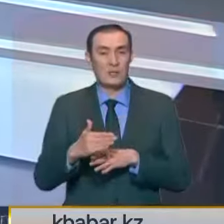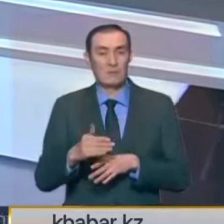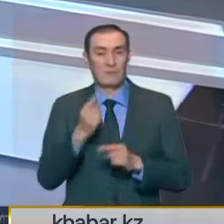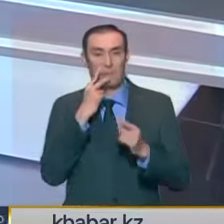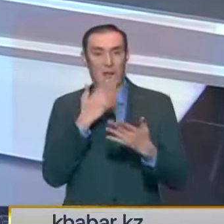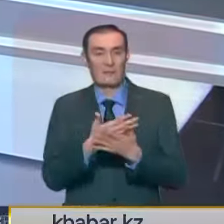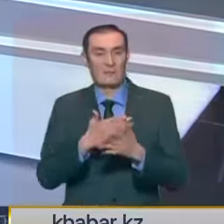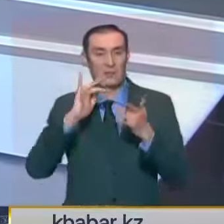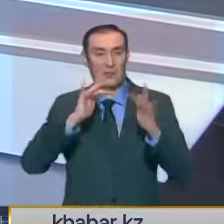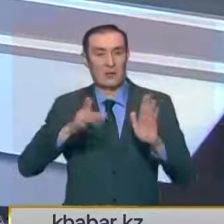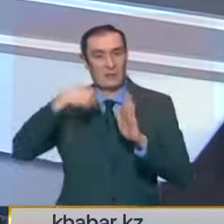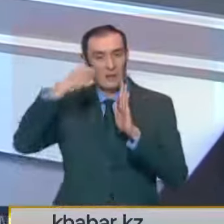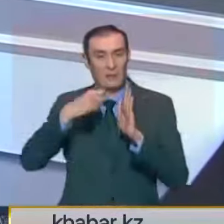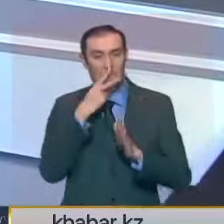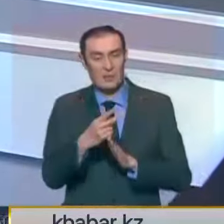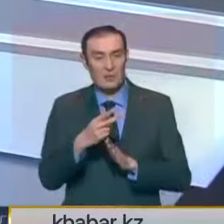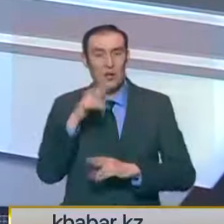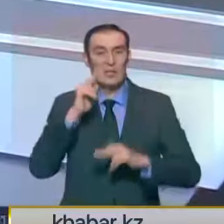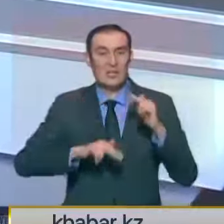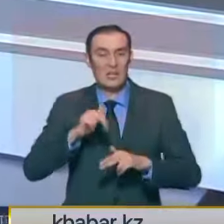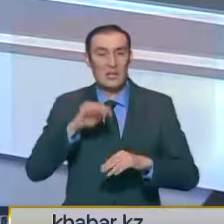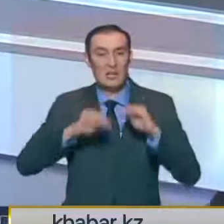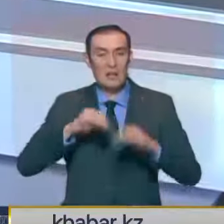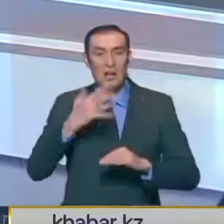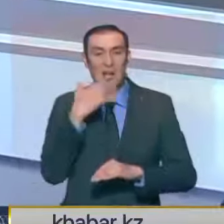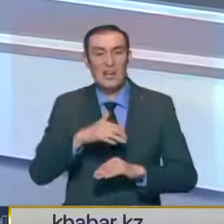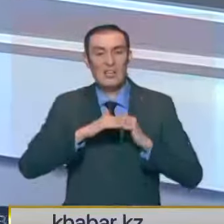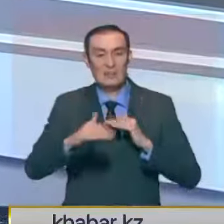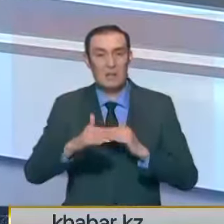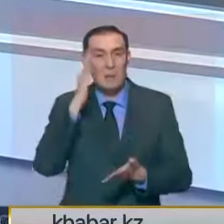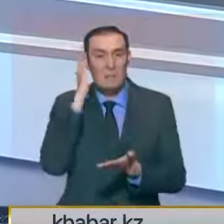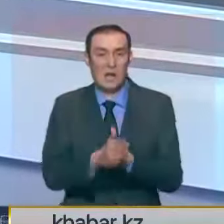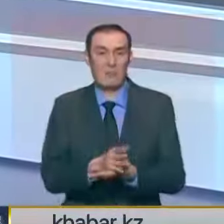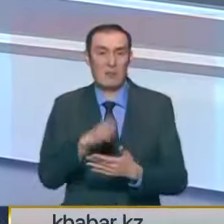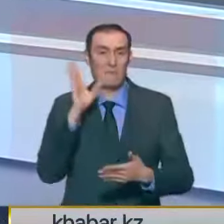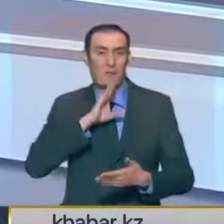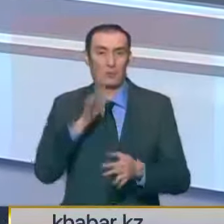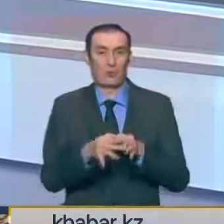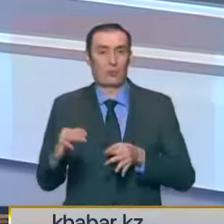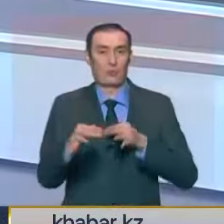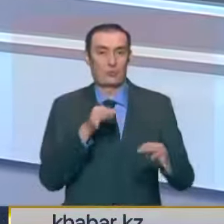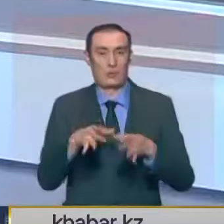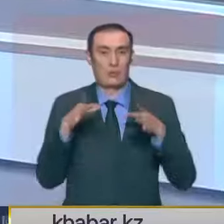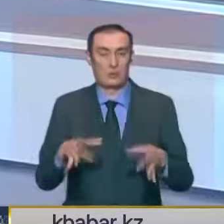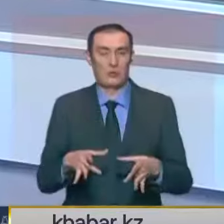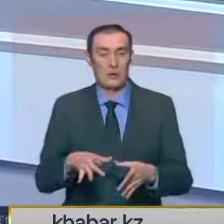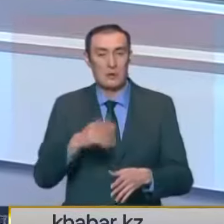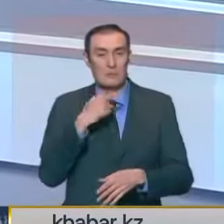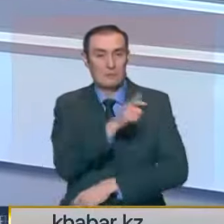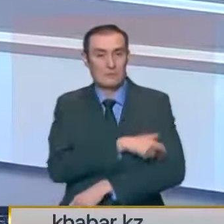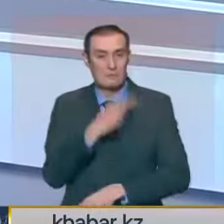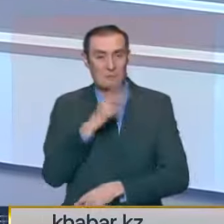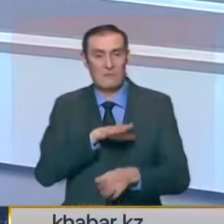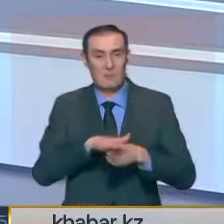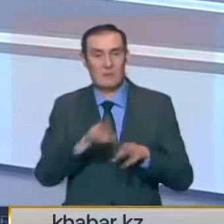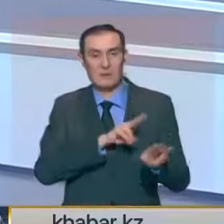публикации в соцсетях на видео строители укладывали Горячий асфальт прямо поверх луж уполномоченные органы взяли под контроль ход